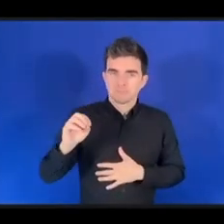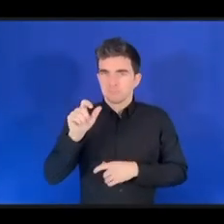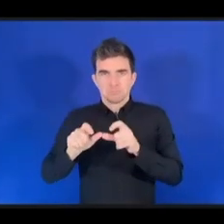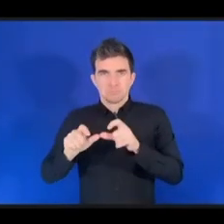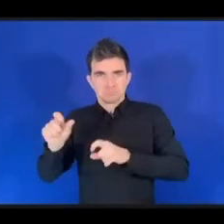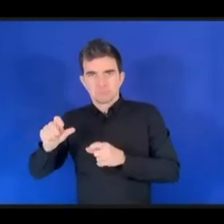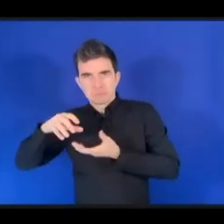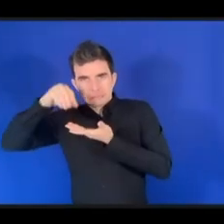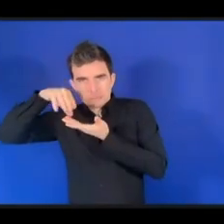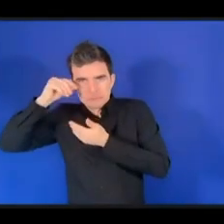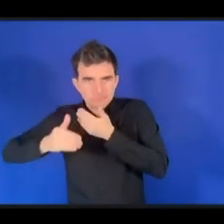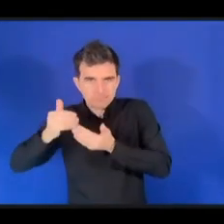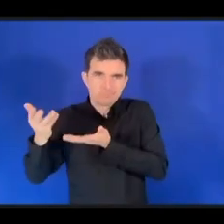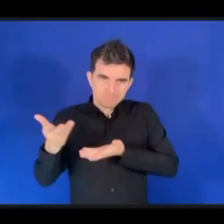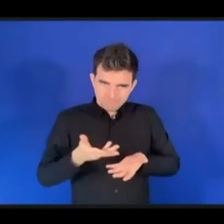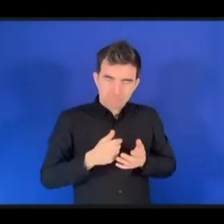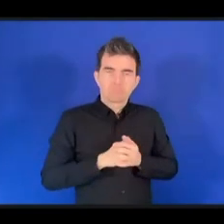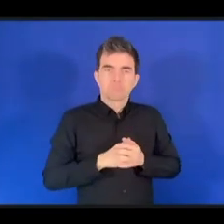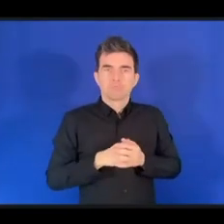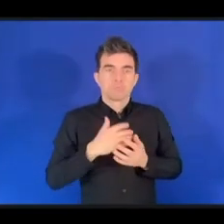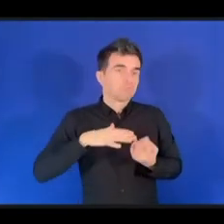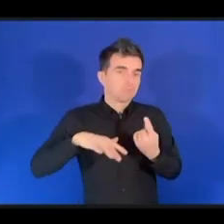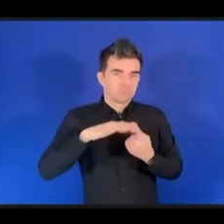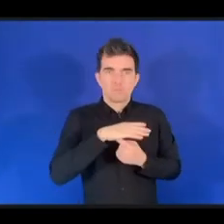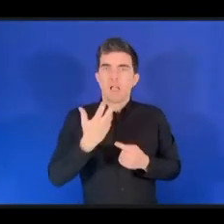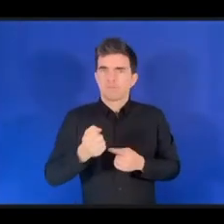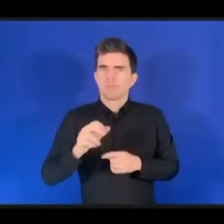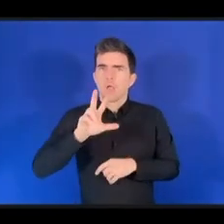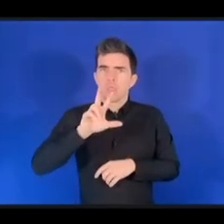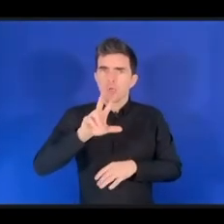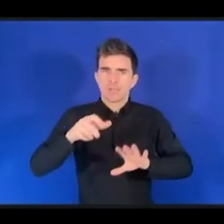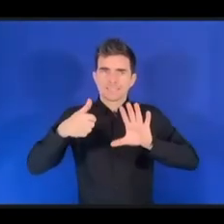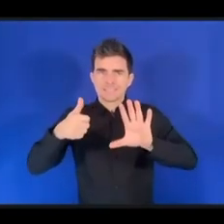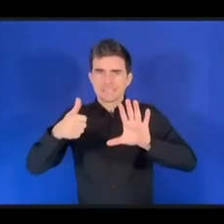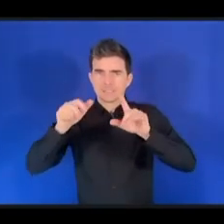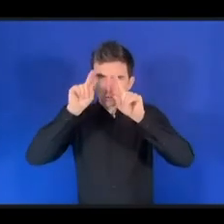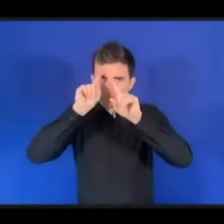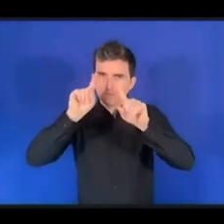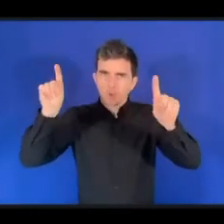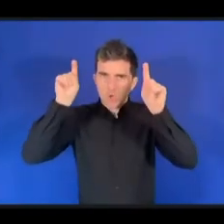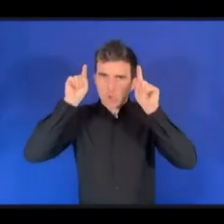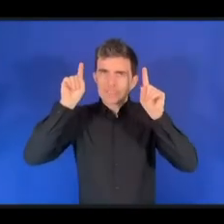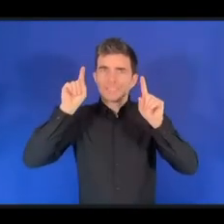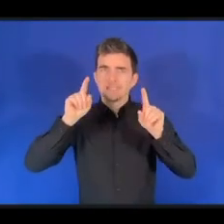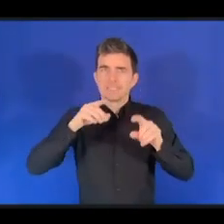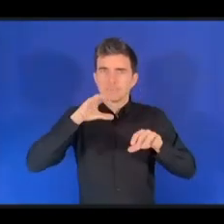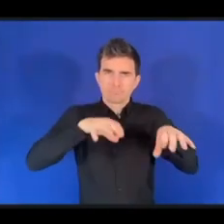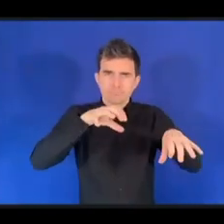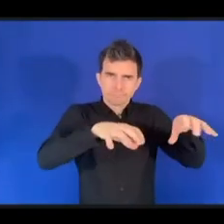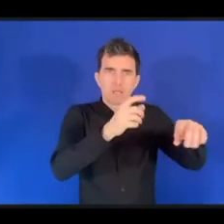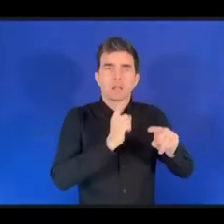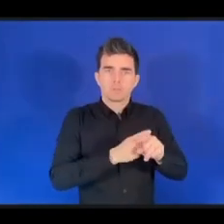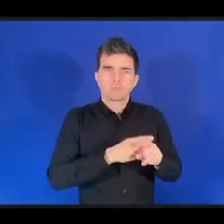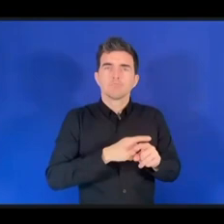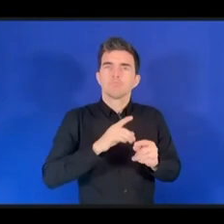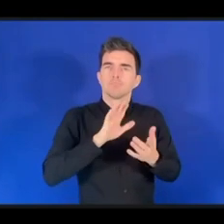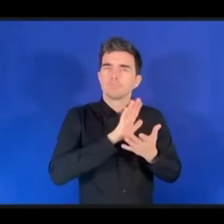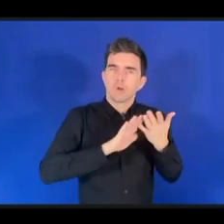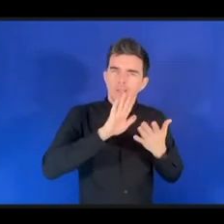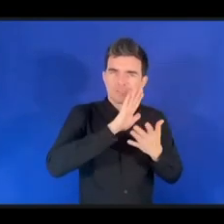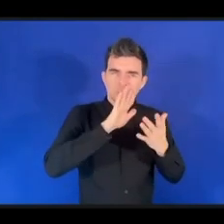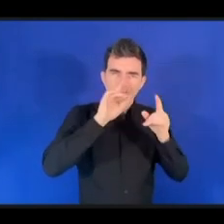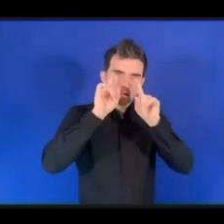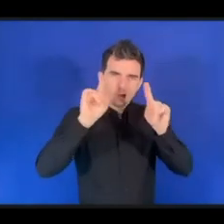36 différents collèges universitaires autour de Kyoto avec les 15000 étudiants qui vivent